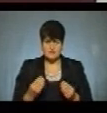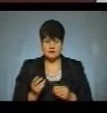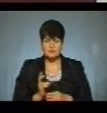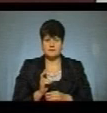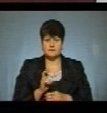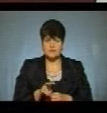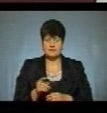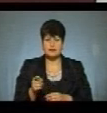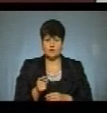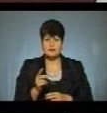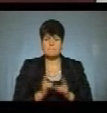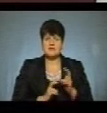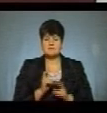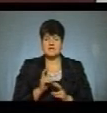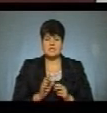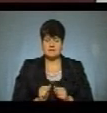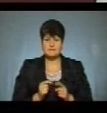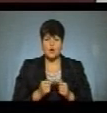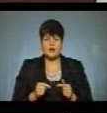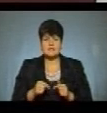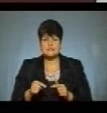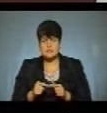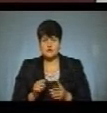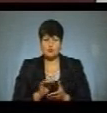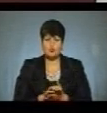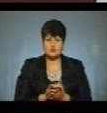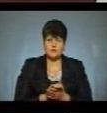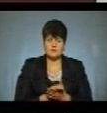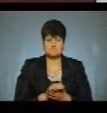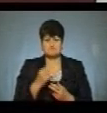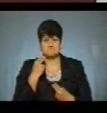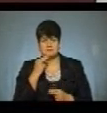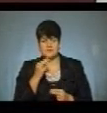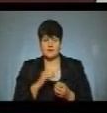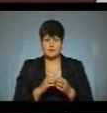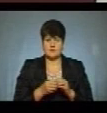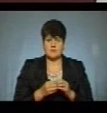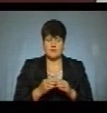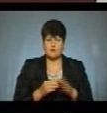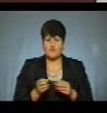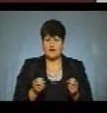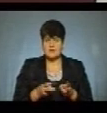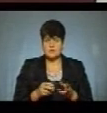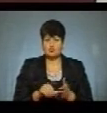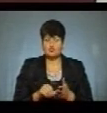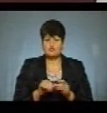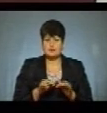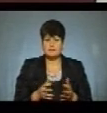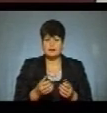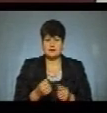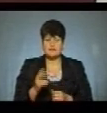відвідати тернопільські підприємства та організації, щоб познайомитися з перевагами і недоліками професій. Участь у заході взяли